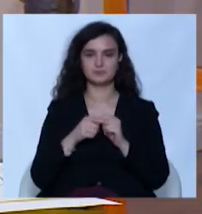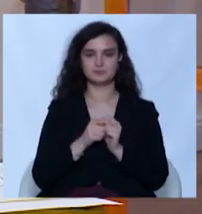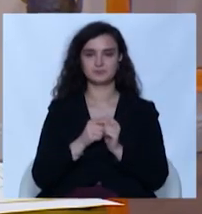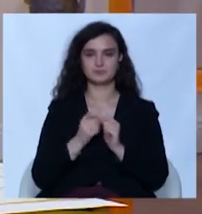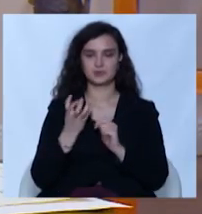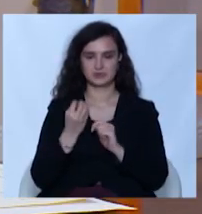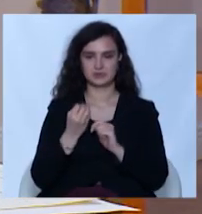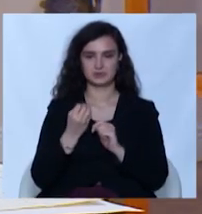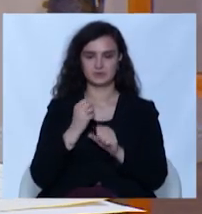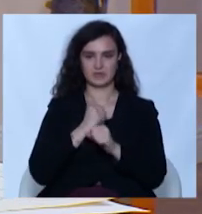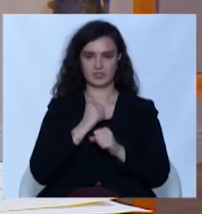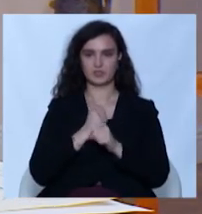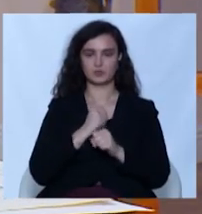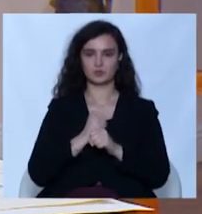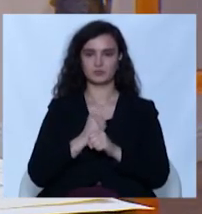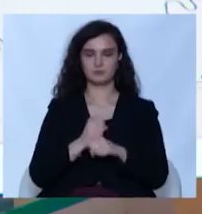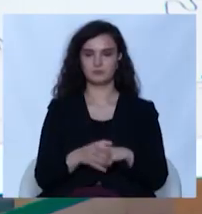კიდევ გავაკეთოთ.